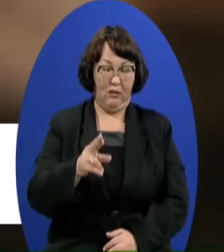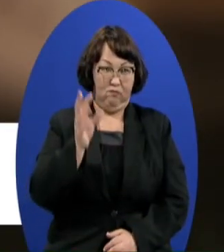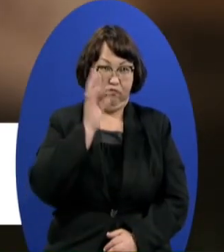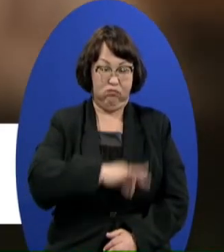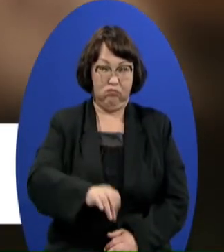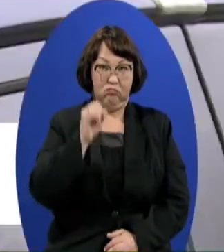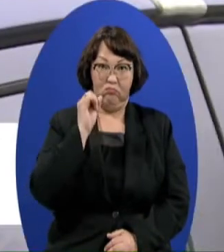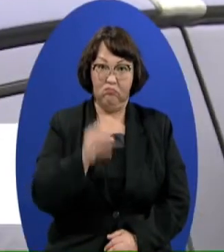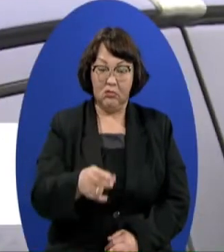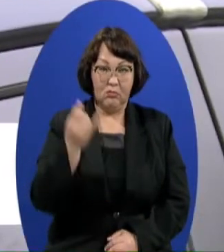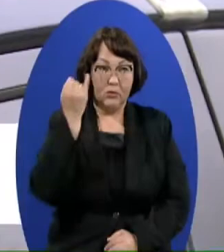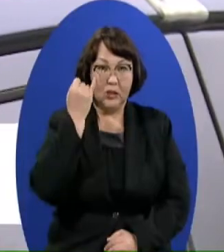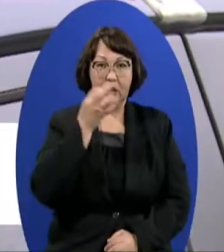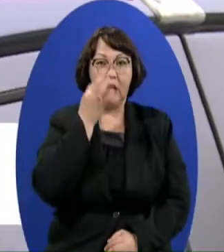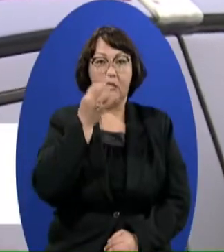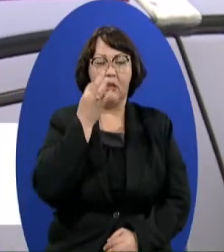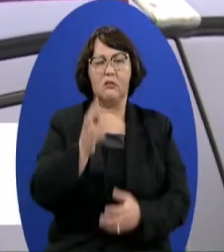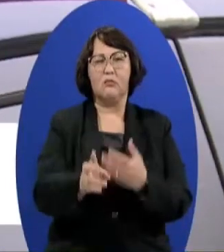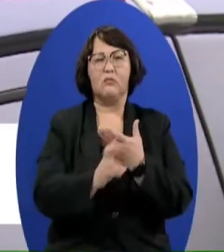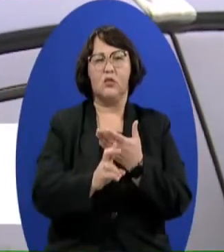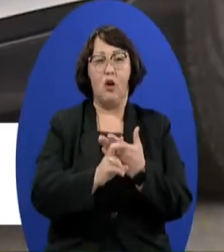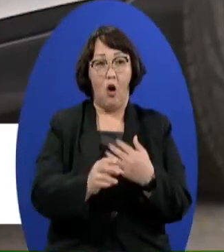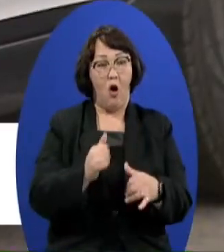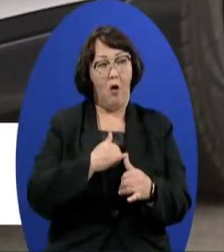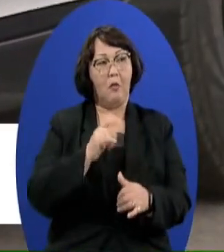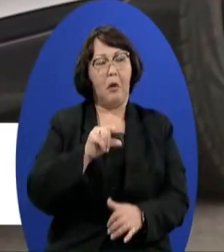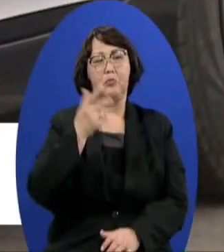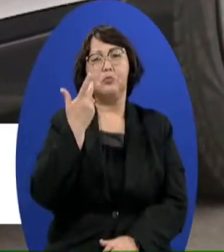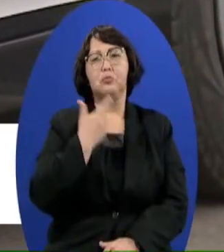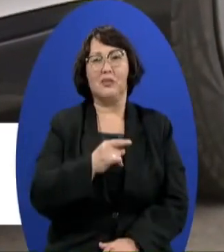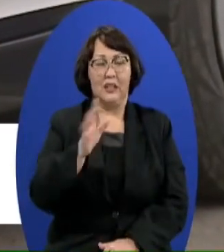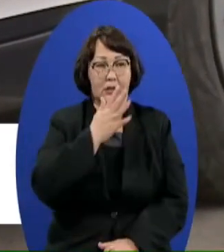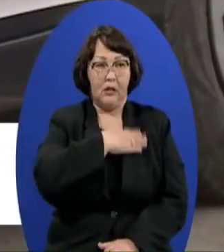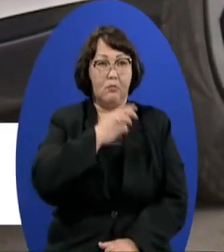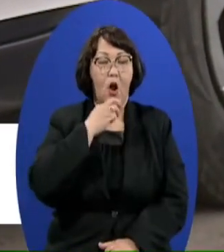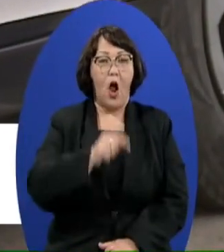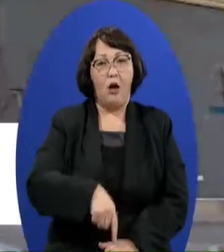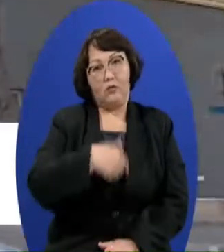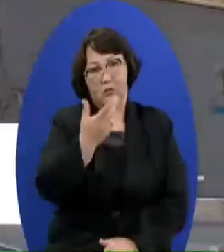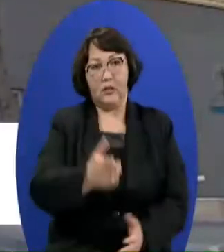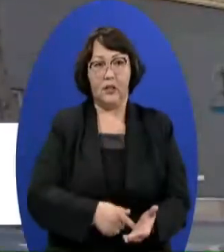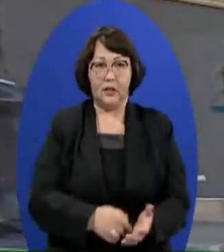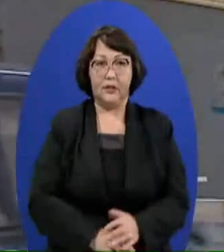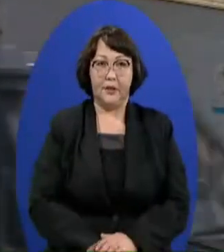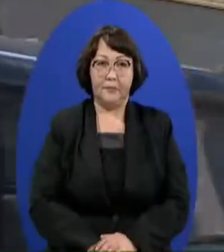тул энэ тухай мэдээллийг ч хохирол нь баг гэлгүй цагдаад мэдэгдэж байхыг сэрэмжлүүллээ.